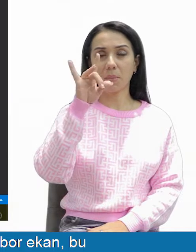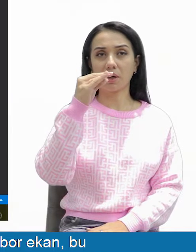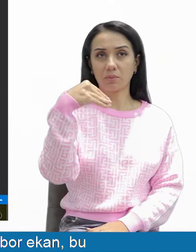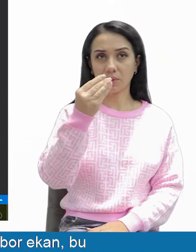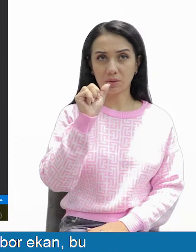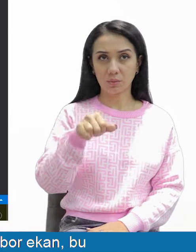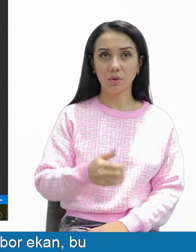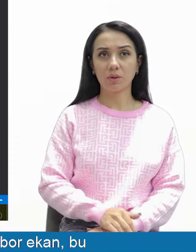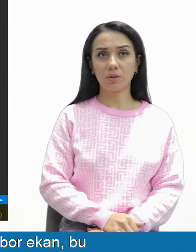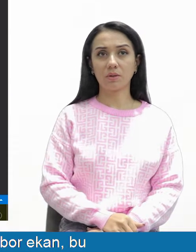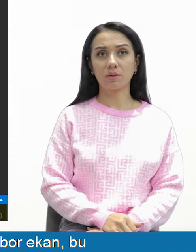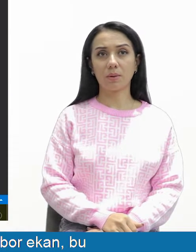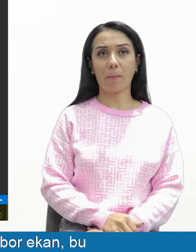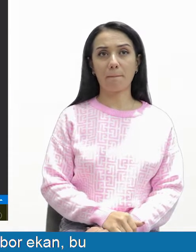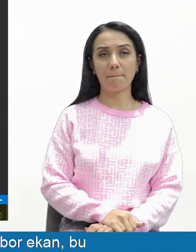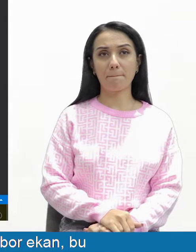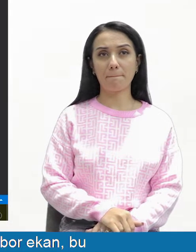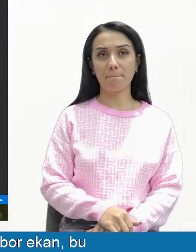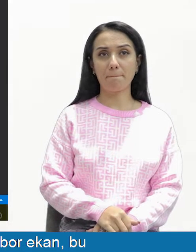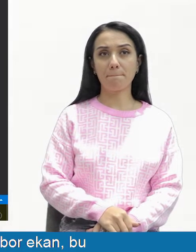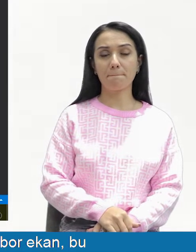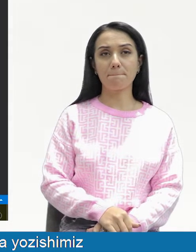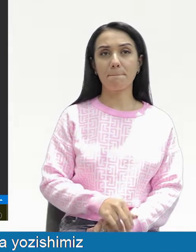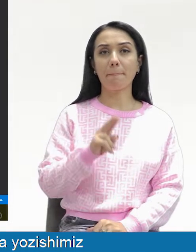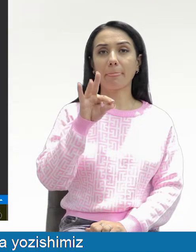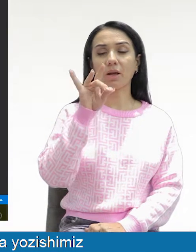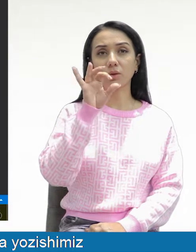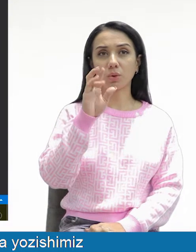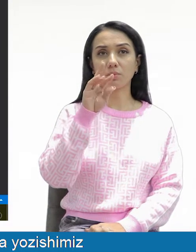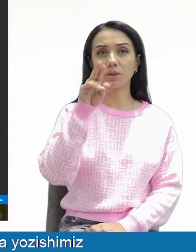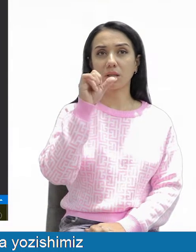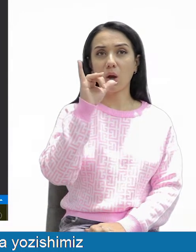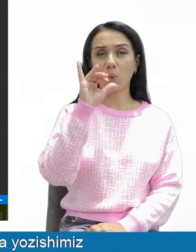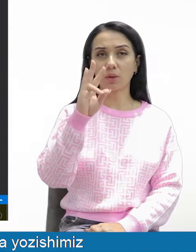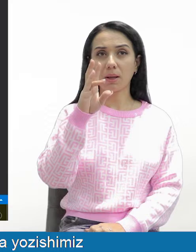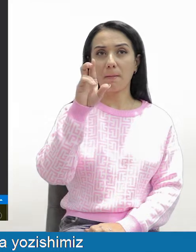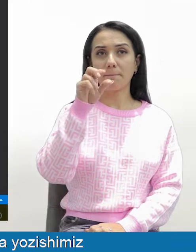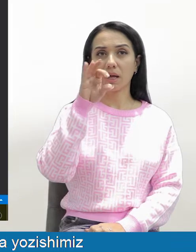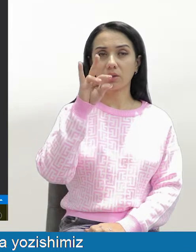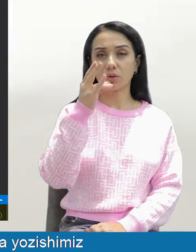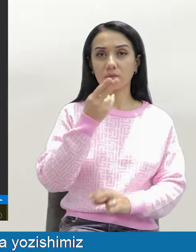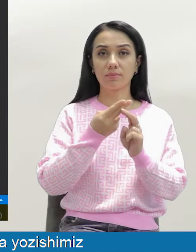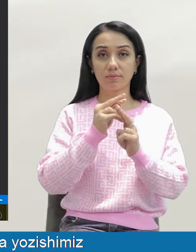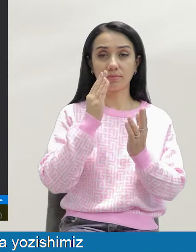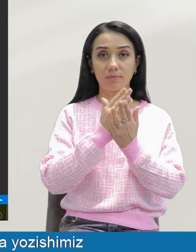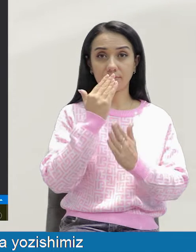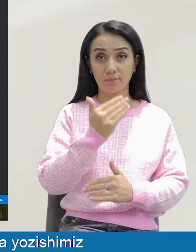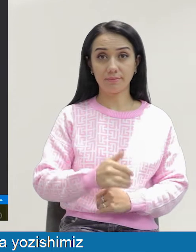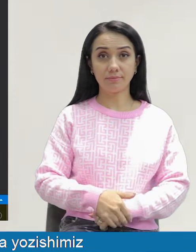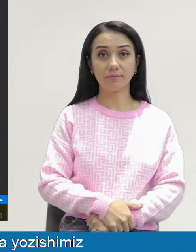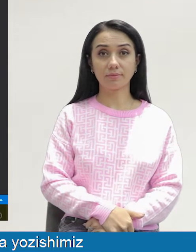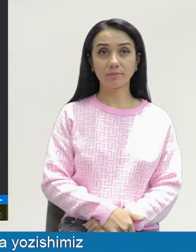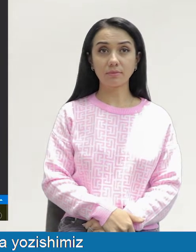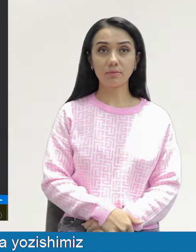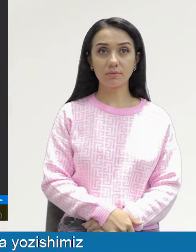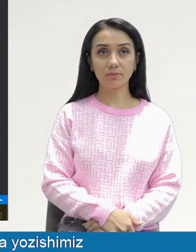keyin mana drop down button bor ekan. Bu narsa ham o'ziga xos, ya'ni menyuga o'xshagan button. Tushunarli, mana